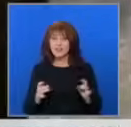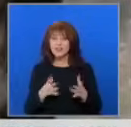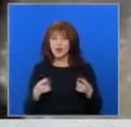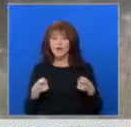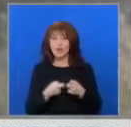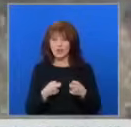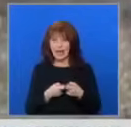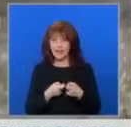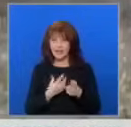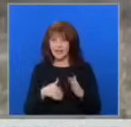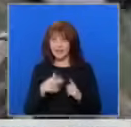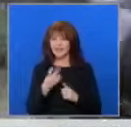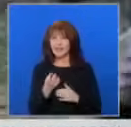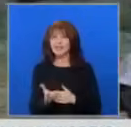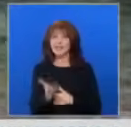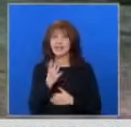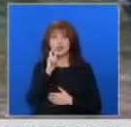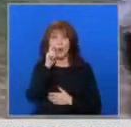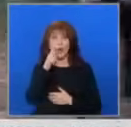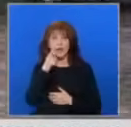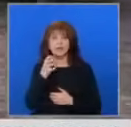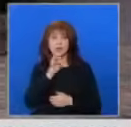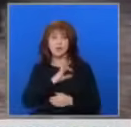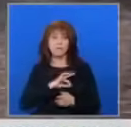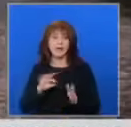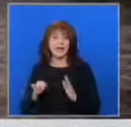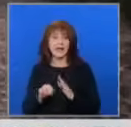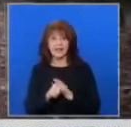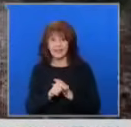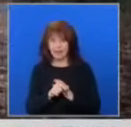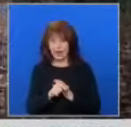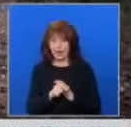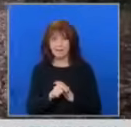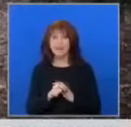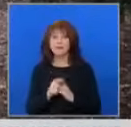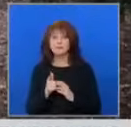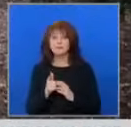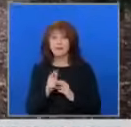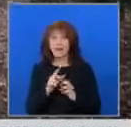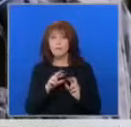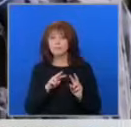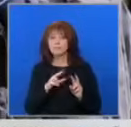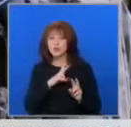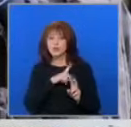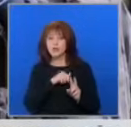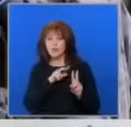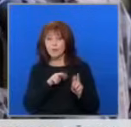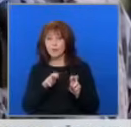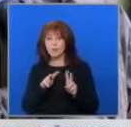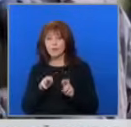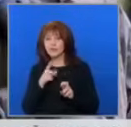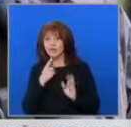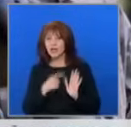на войната, над 20 000 украинци са успели да избегнат мобилизация. Социологическите проучвания сочат сериозна